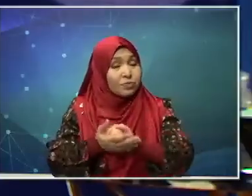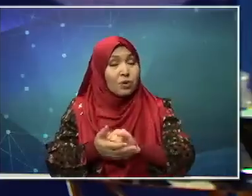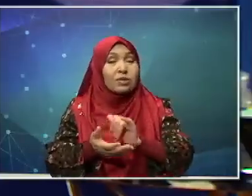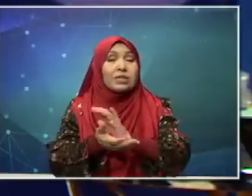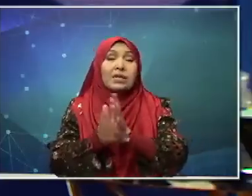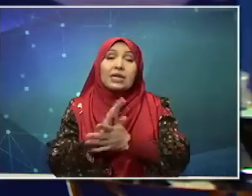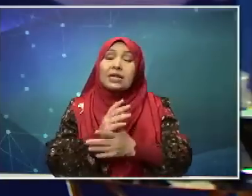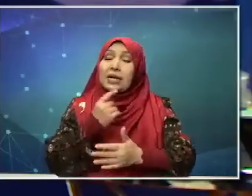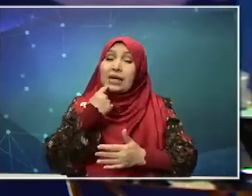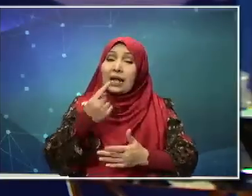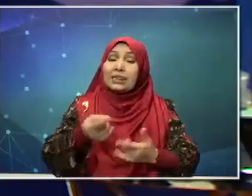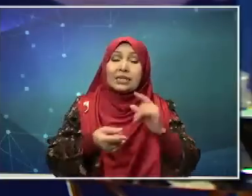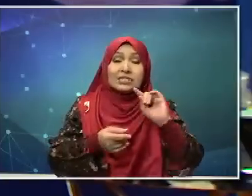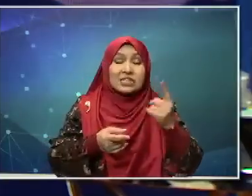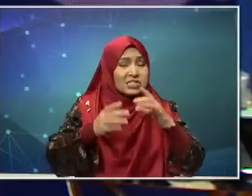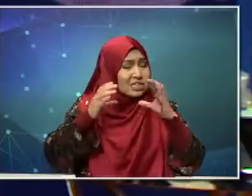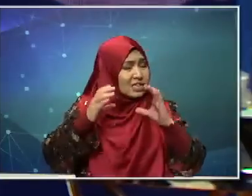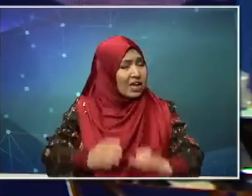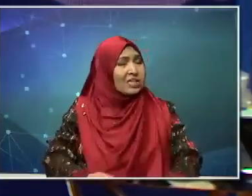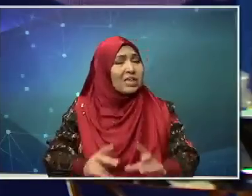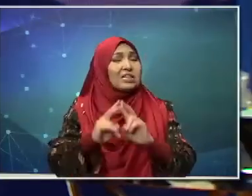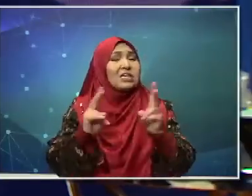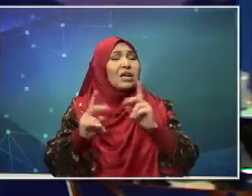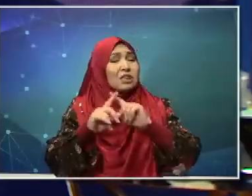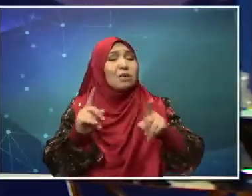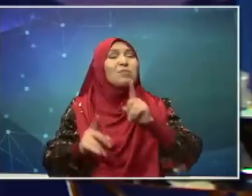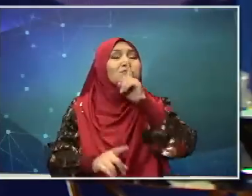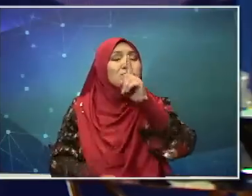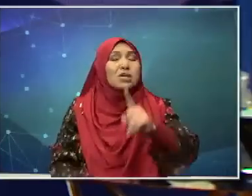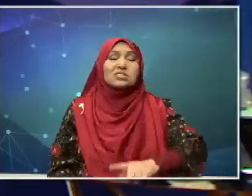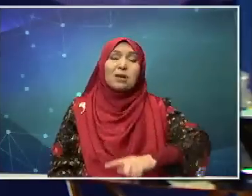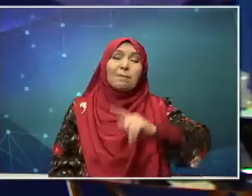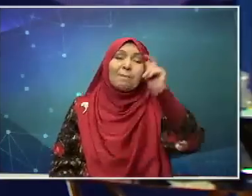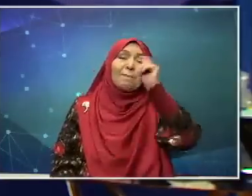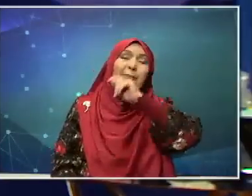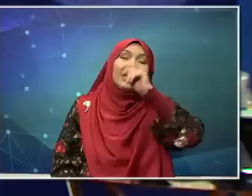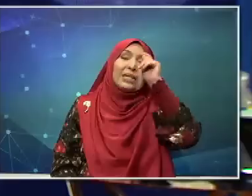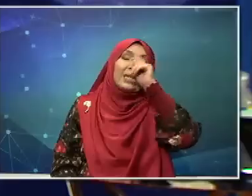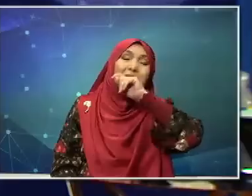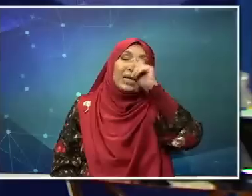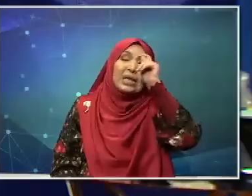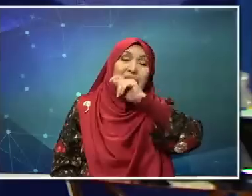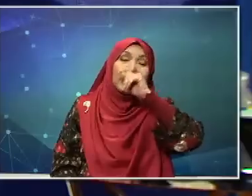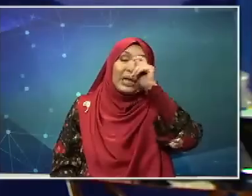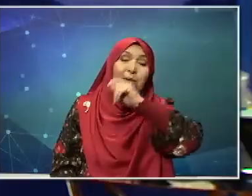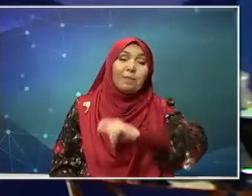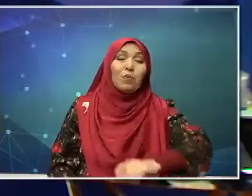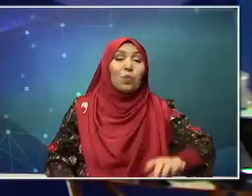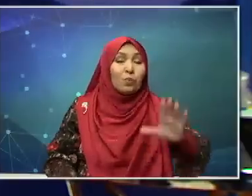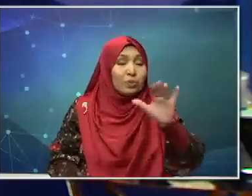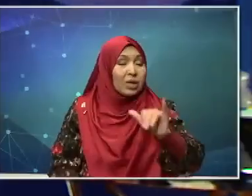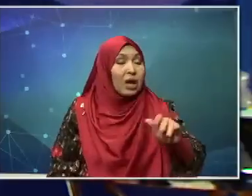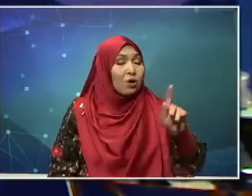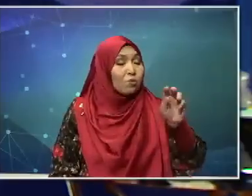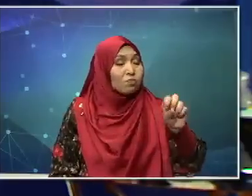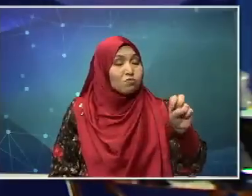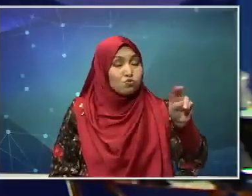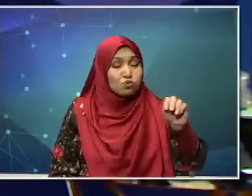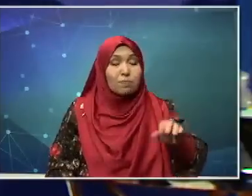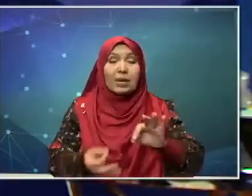D cakapnya itu yakin sangat tapi sebenarnya penipu penipu itu yang digunakan sebagai your Sun pada ayat yang